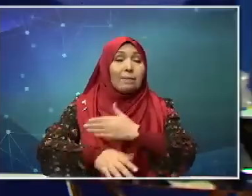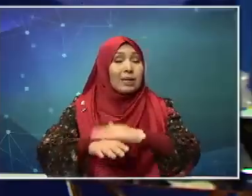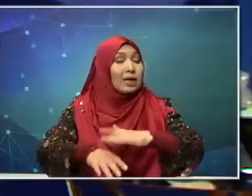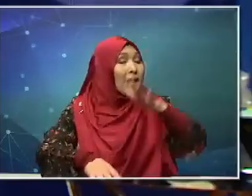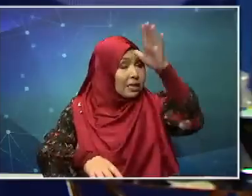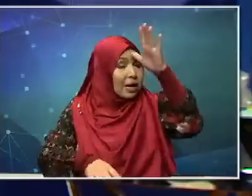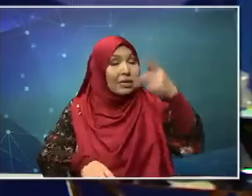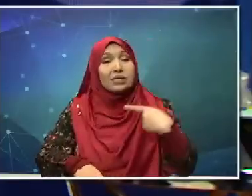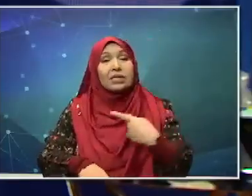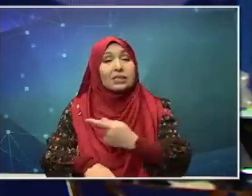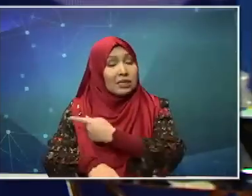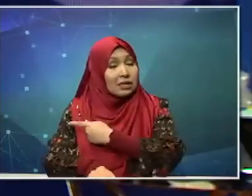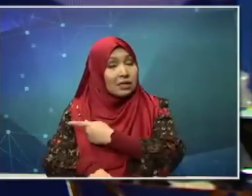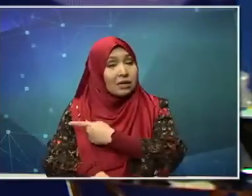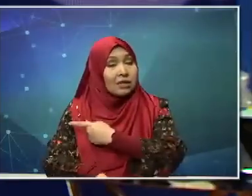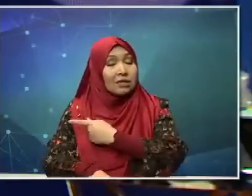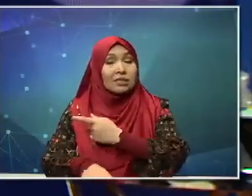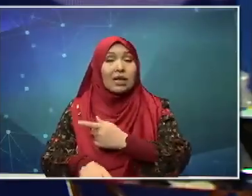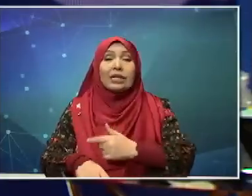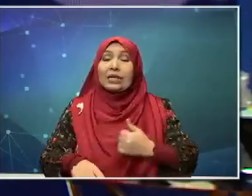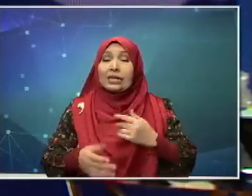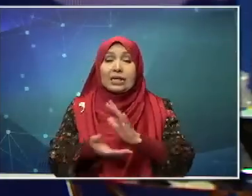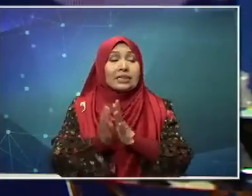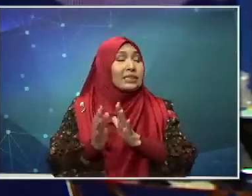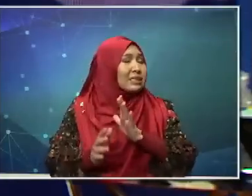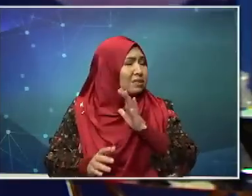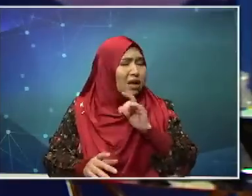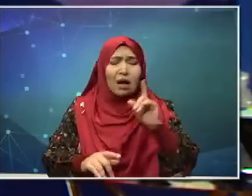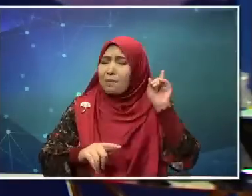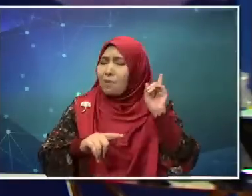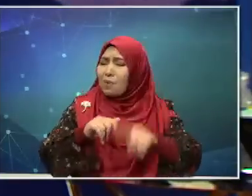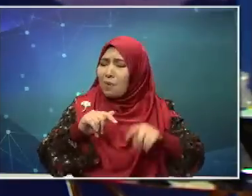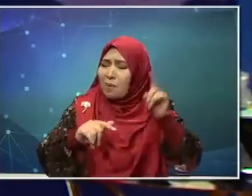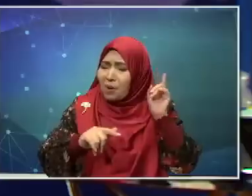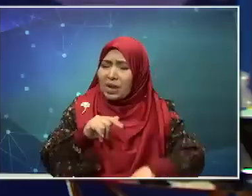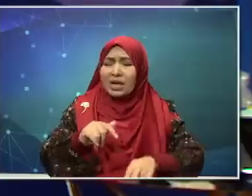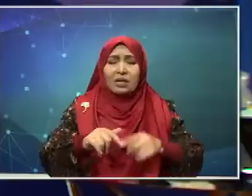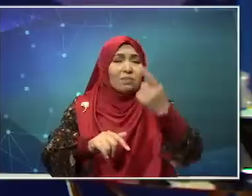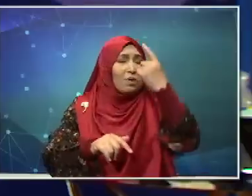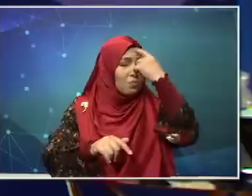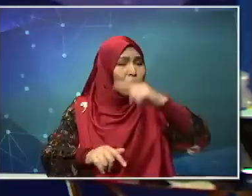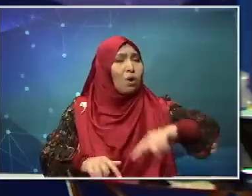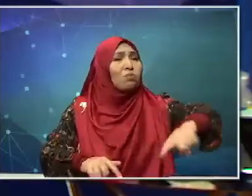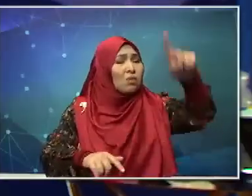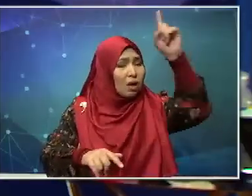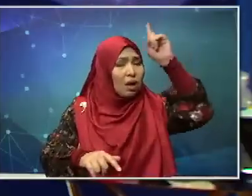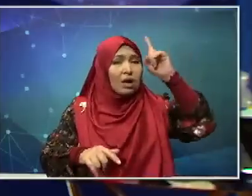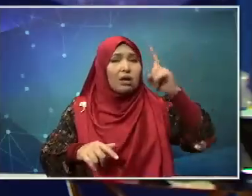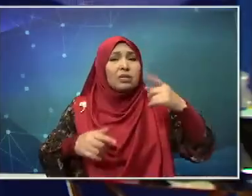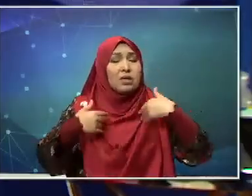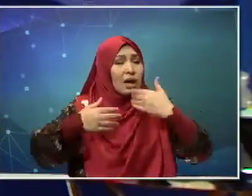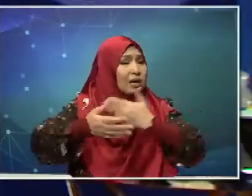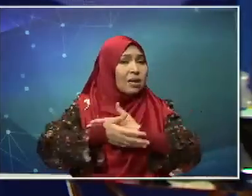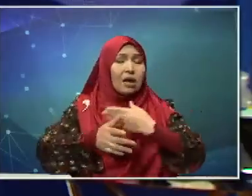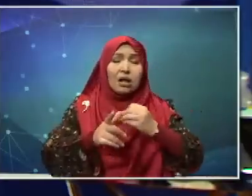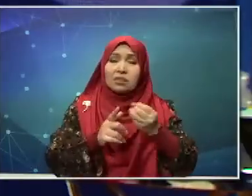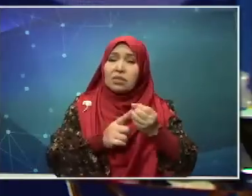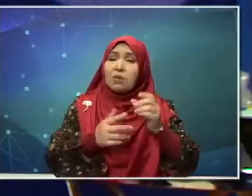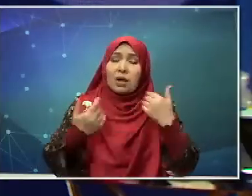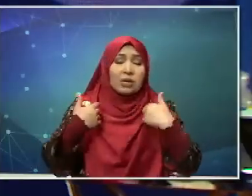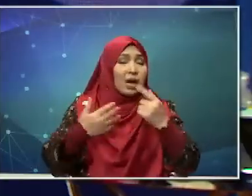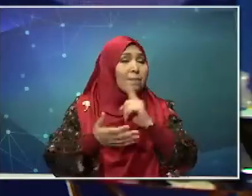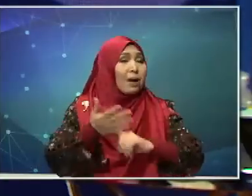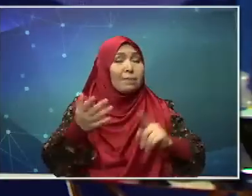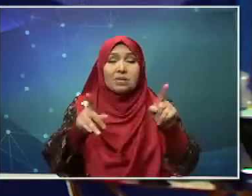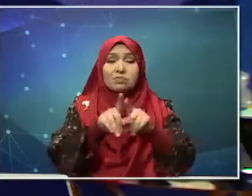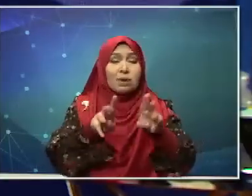ayah gitu Itu juga Ah tapi tidak layak bagi Allah Subhanahu Wa Ta'ala malah di sini Assegaf Inna linsan alat kafuru